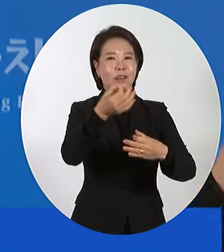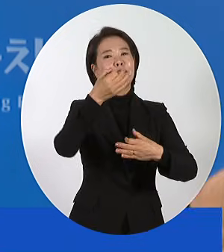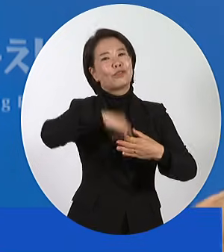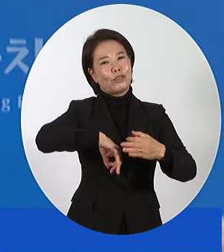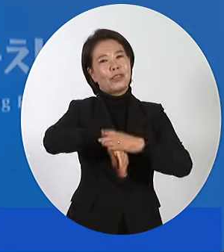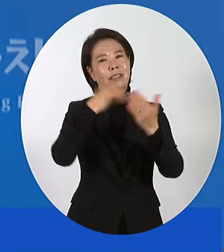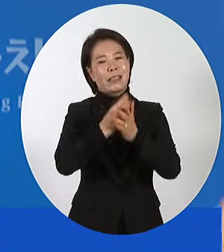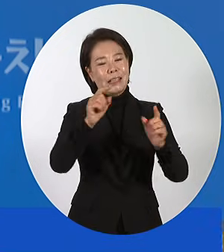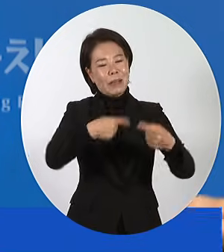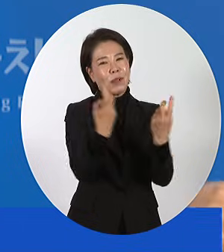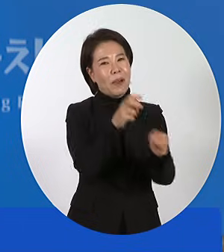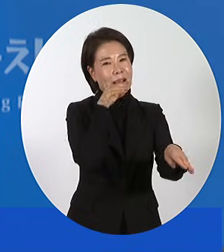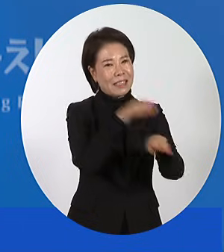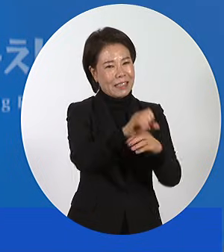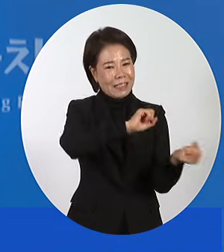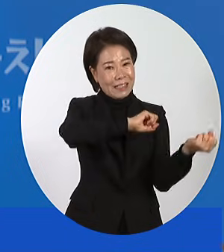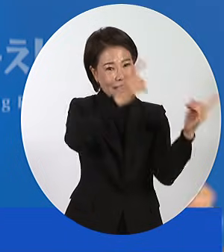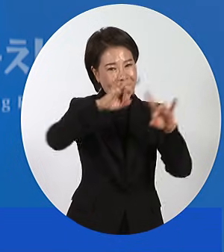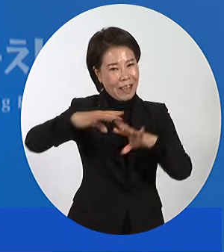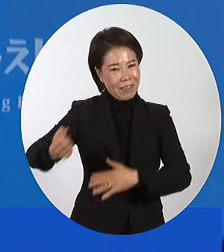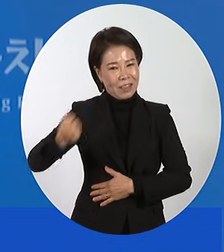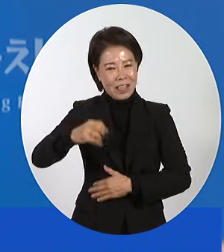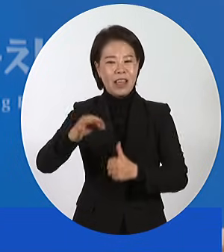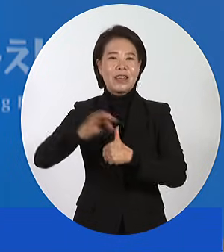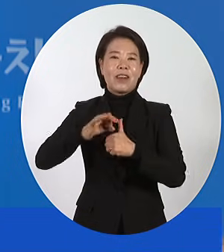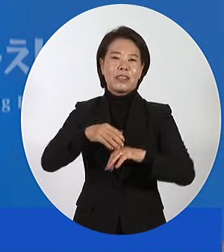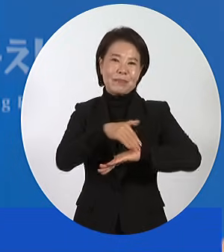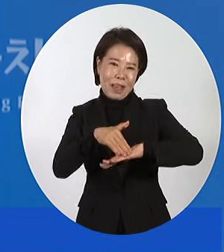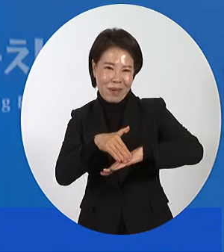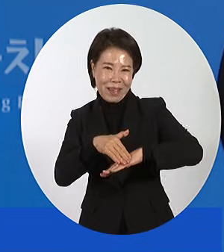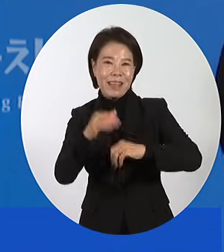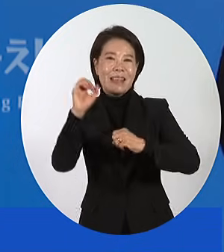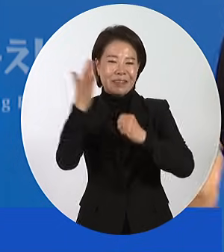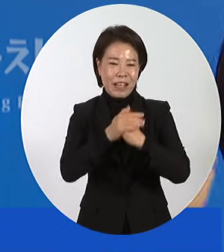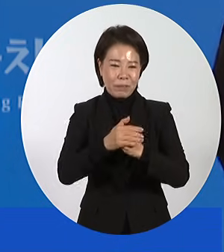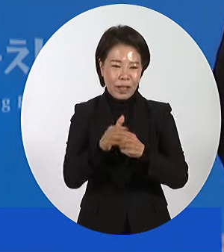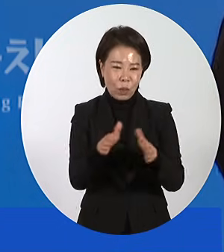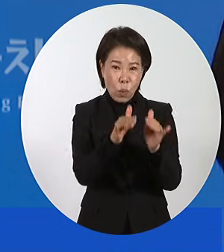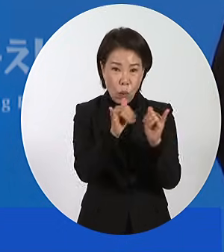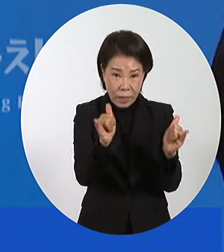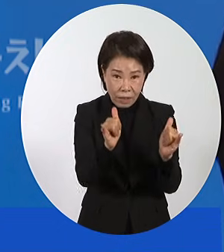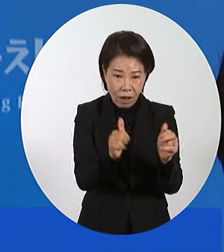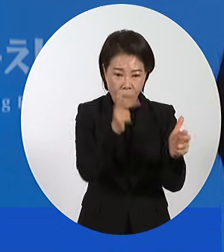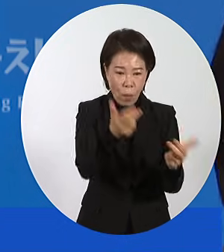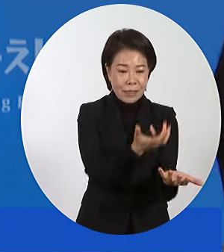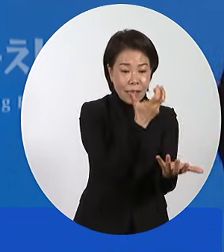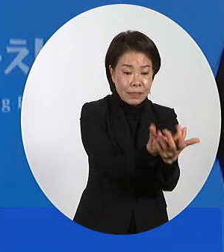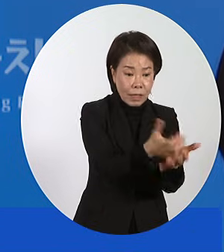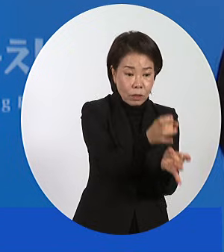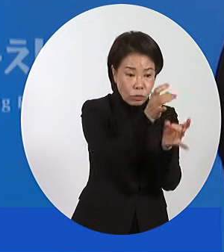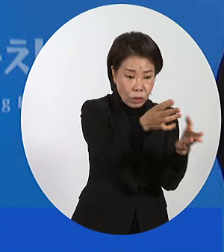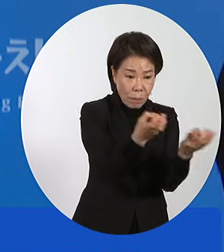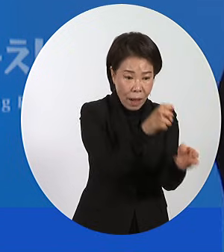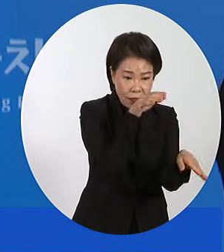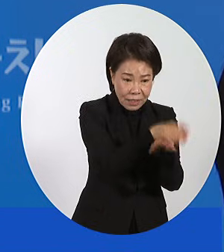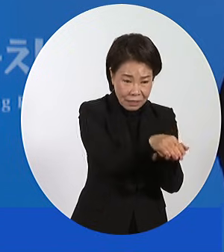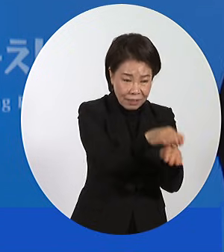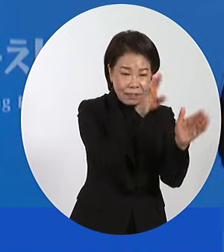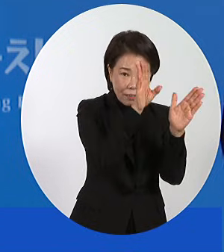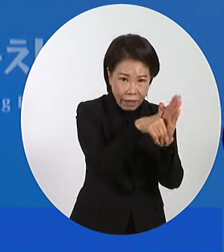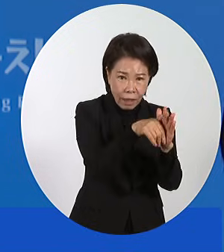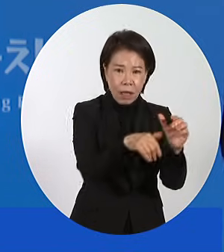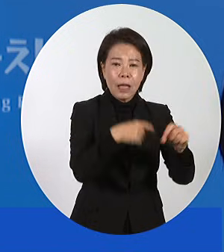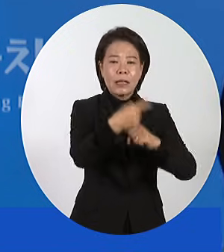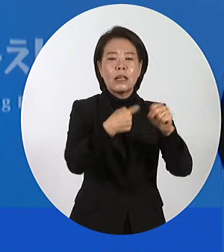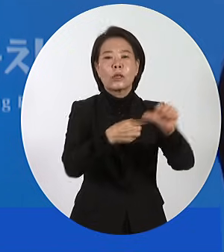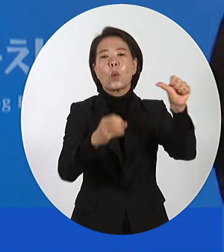받는 도민 참여형 재생에너지 연금을 설계해 나가고 있습니다. 도민이 회사채에 투자하는 형태로 투자할 경우에